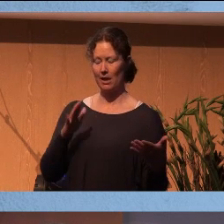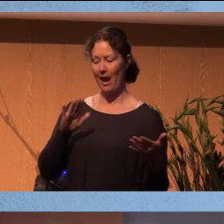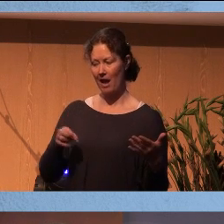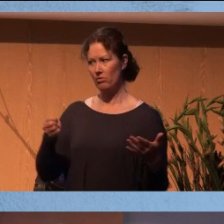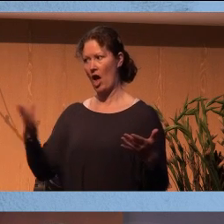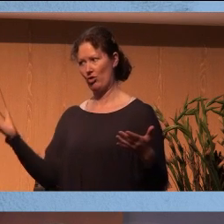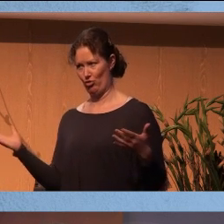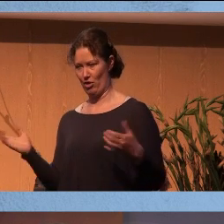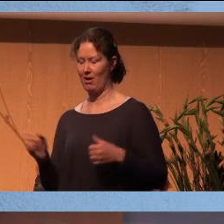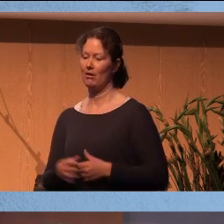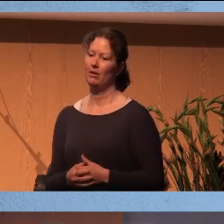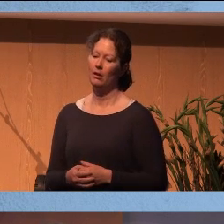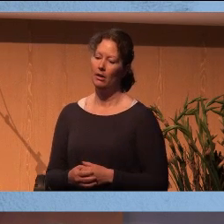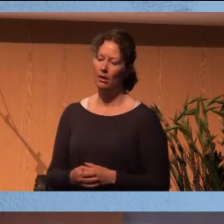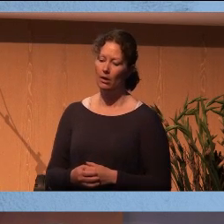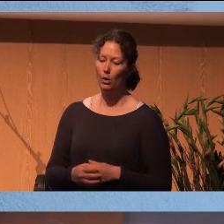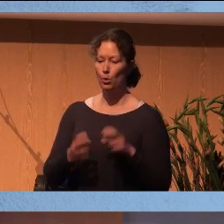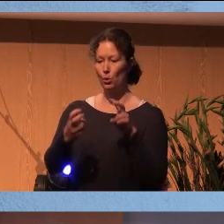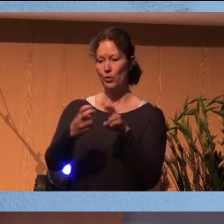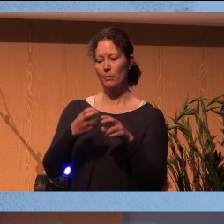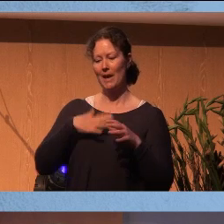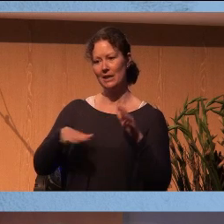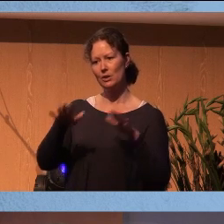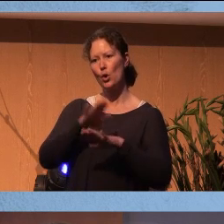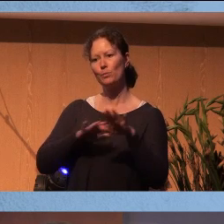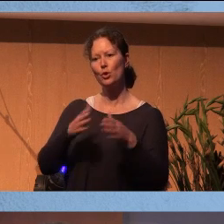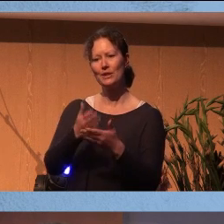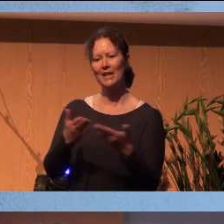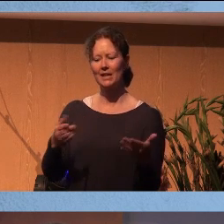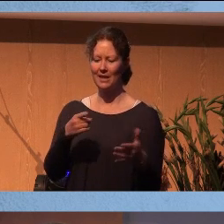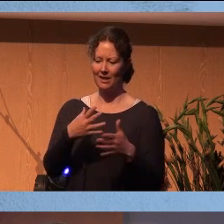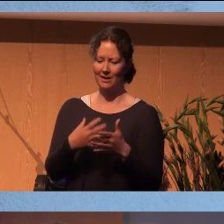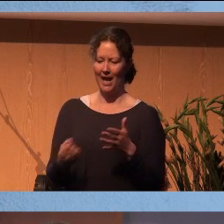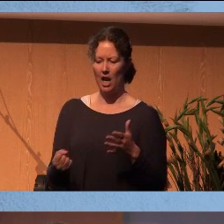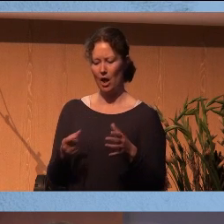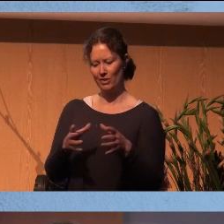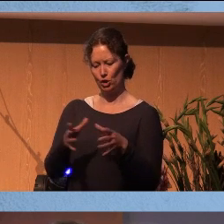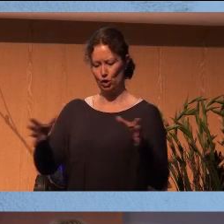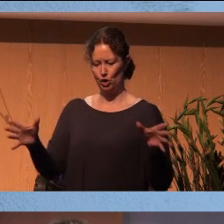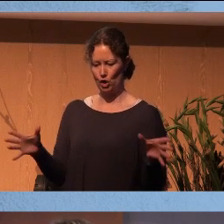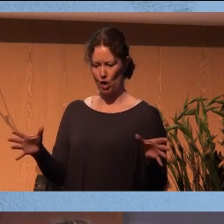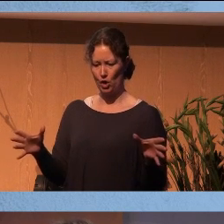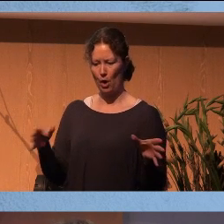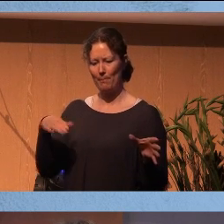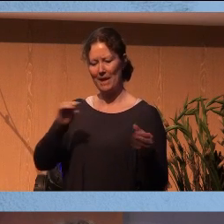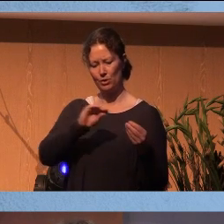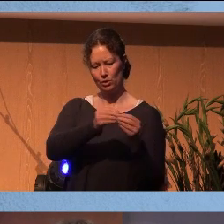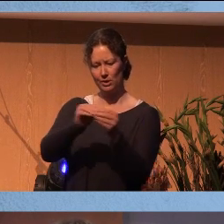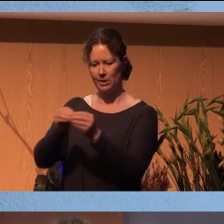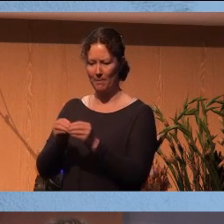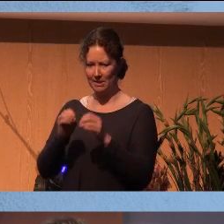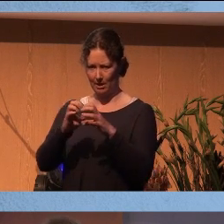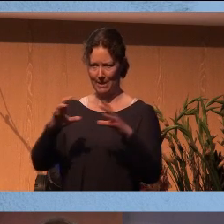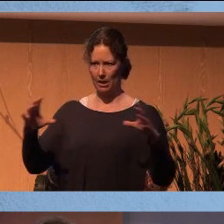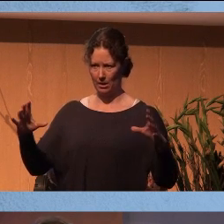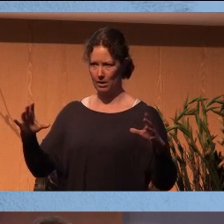andre. Kontakten med helse- og omsorgstjenester bare en del av et større og mer sammensatt bilde.